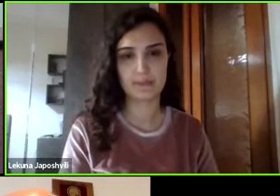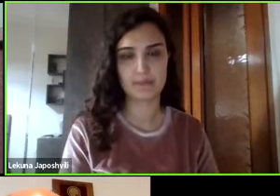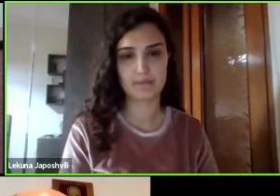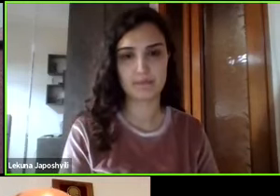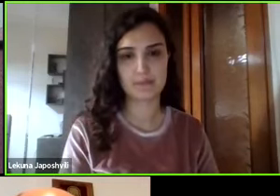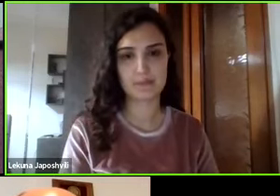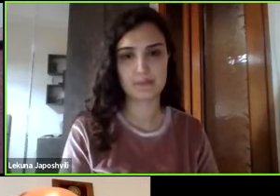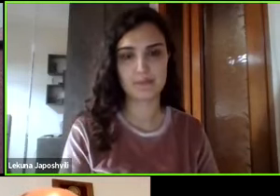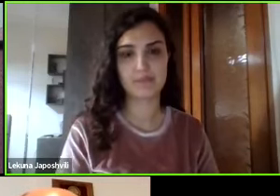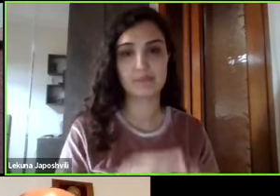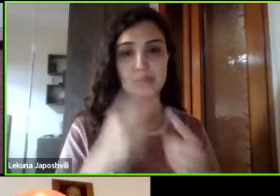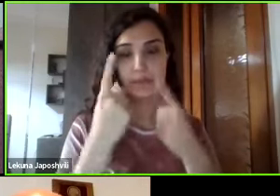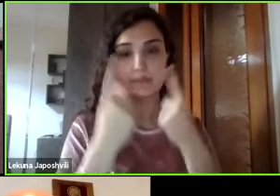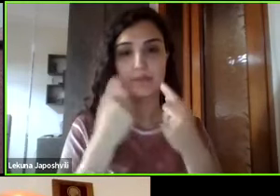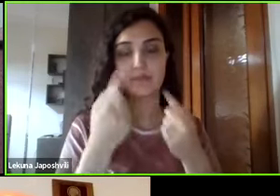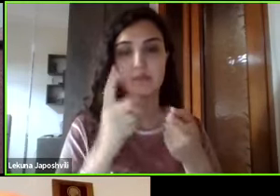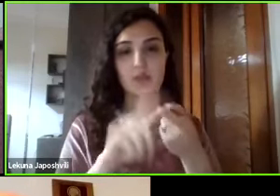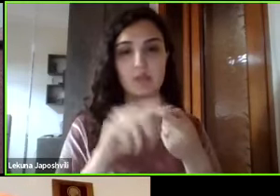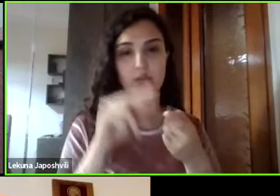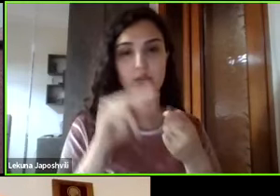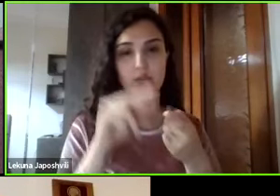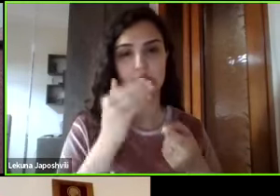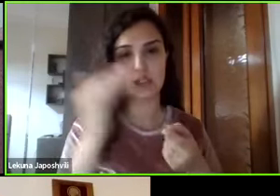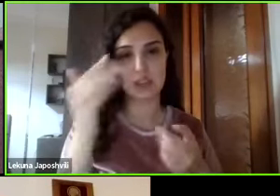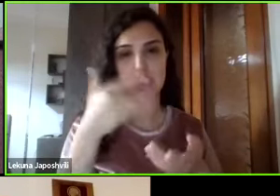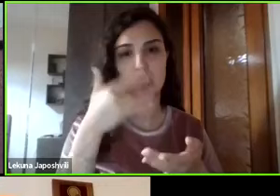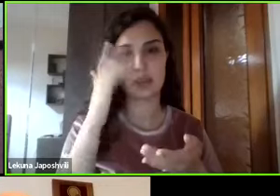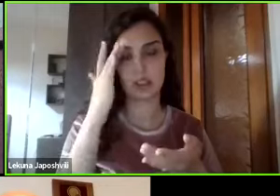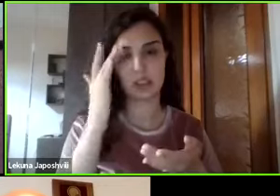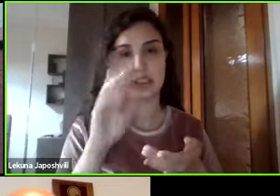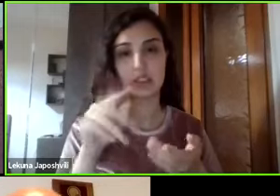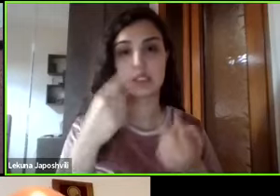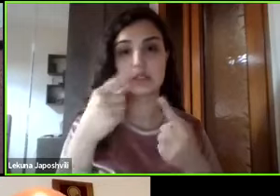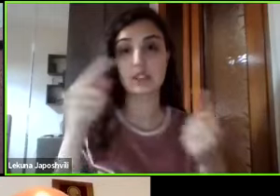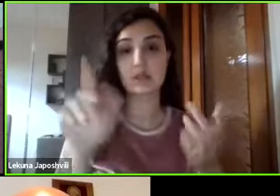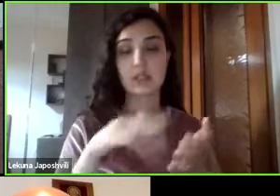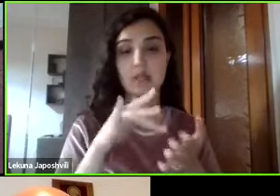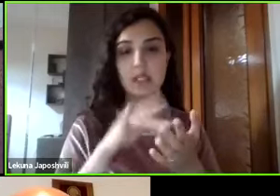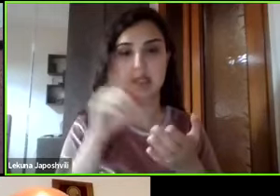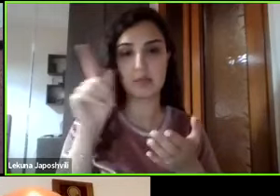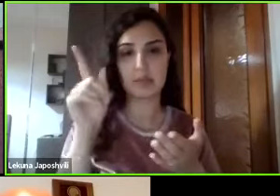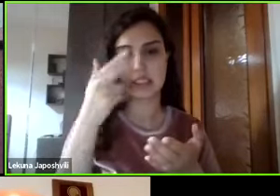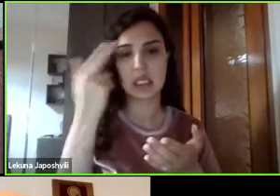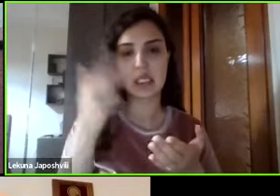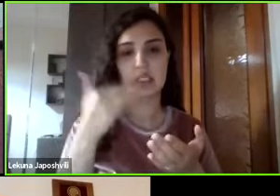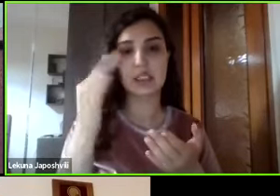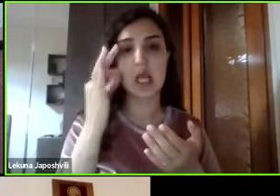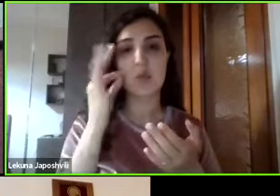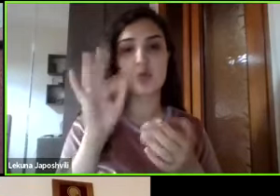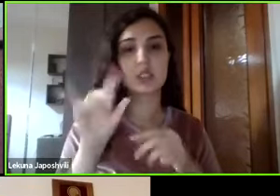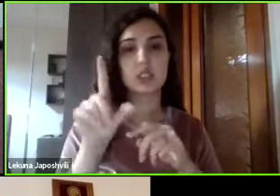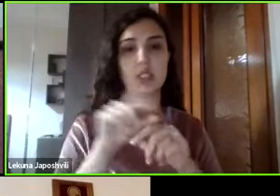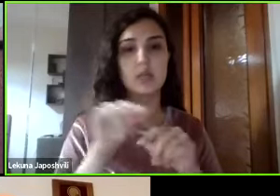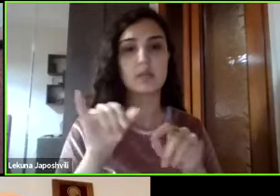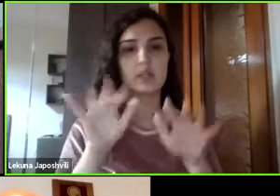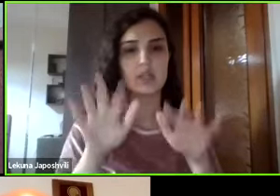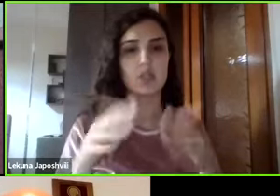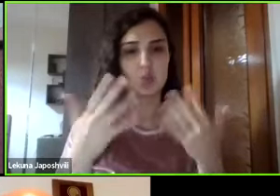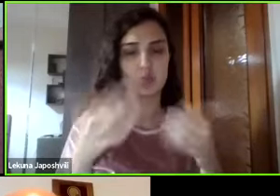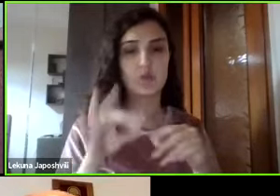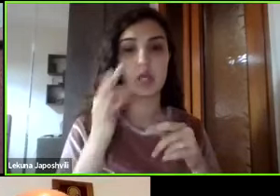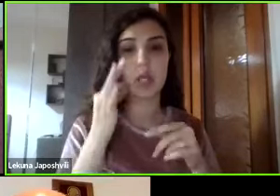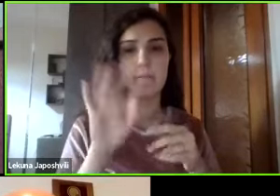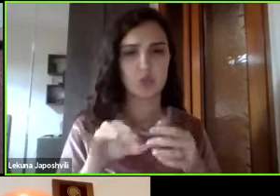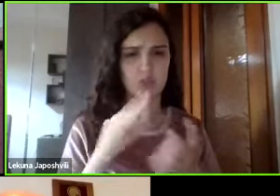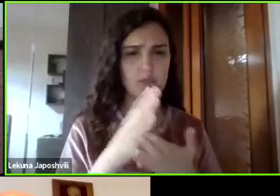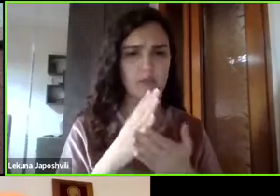ეს ინფორმაცია ეხება ჩინეთის, ამერიკის და იმ ქვეყნების გამო იტალიის გამოცდილებას, სადაც უკვე ეს გამოცდილება